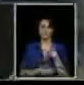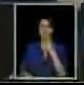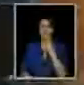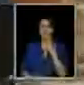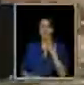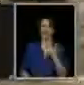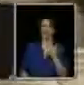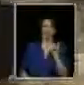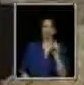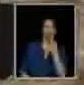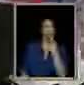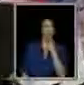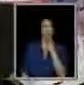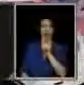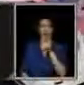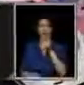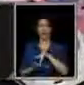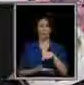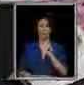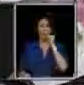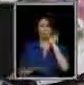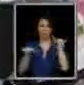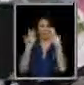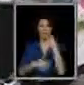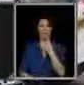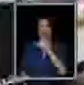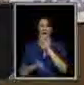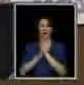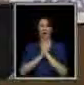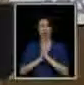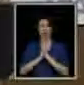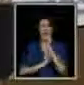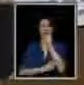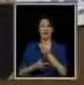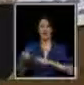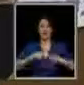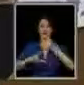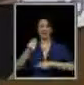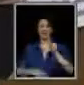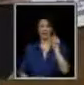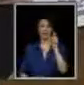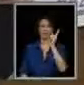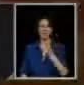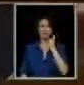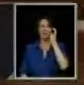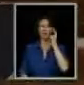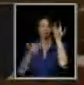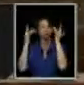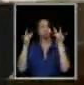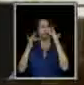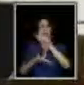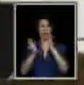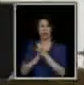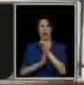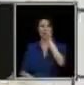ינן, המחר בבוקר. החסויים תלויים לגמרי באפוטרופוס, כל בקשה להוצאה כספית עוברת דרכם. הם אמורים לדאוג לרווחתו של החסוי, אבל